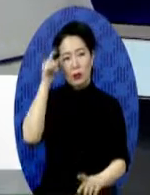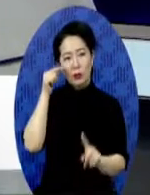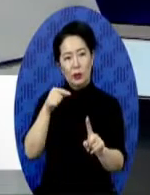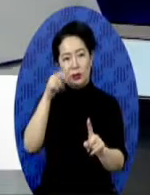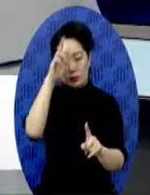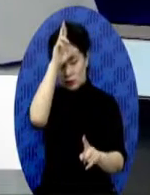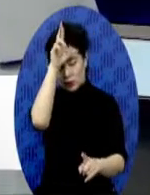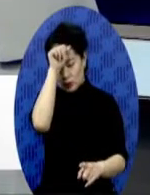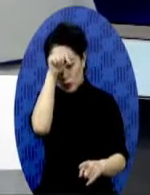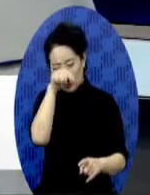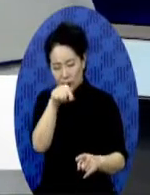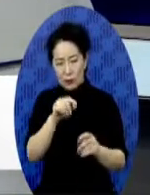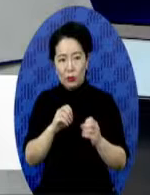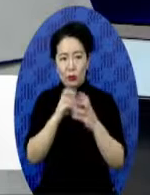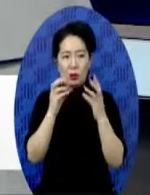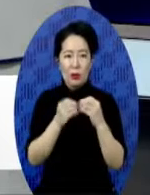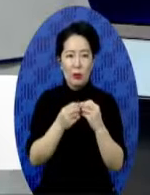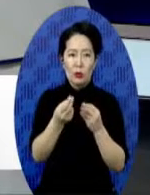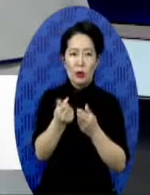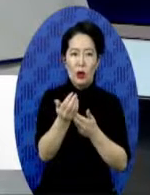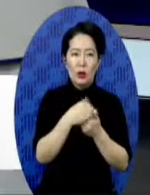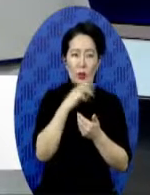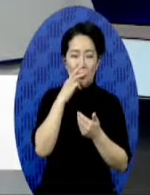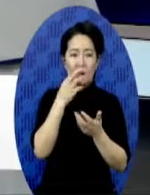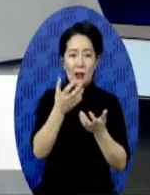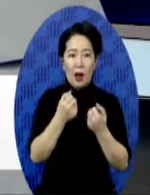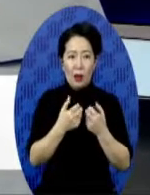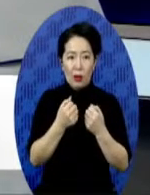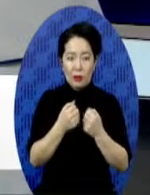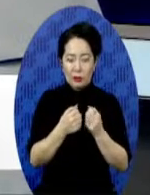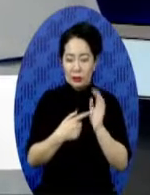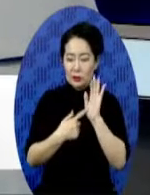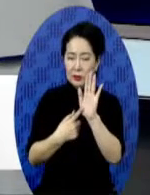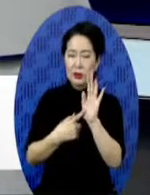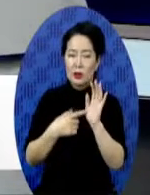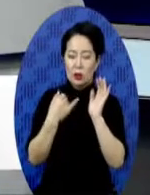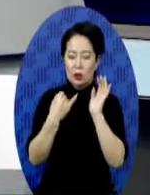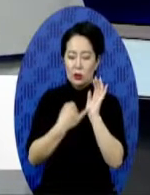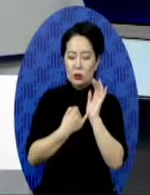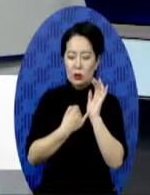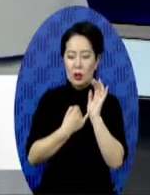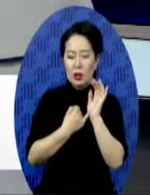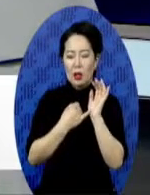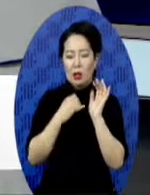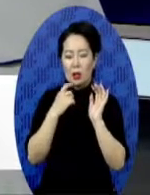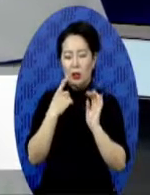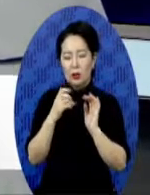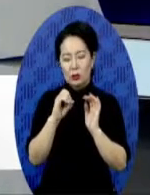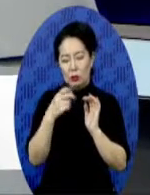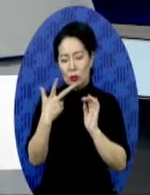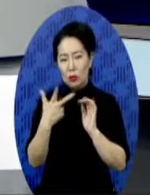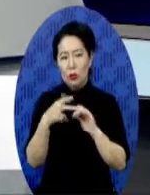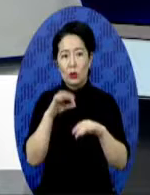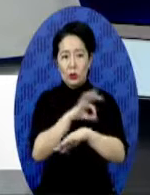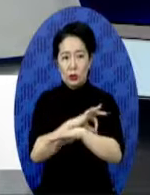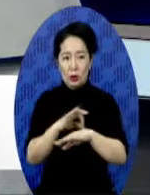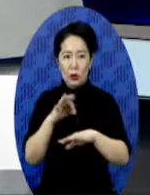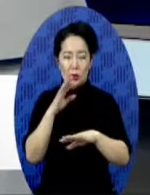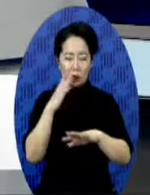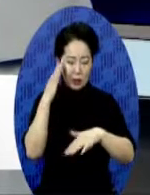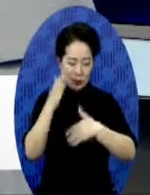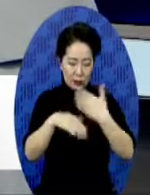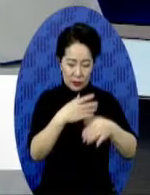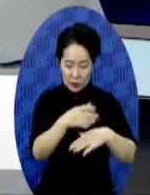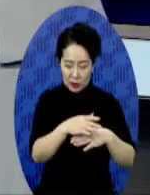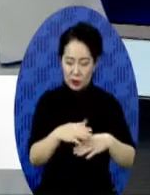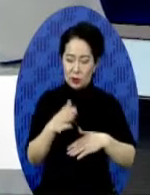ухааны яамнаас бид бүтээн байгуулалт хөрөнгө оруулалтын тоо мэдээллийг авсан. Нийтдээ бол 603 төсөл арга хэмжээ хэрэгжиж байгаа. Энэ дунд сургууль цэцэрлэг